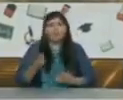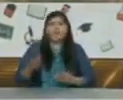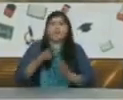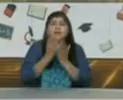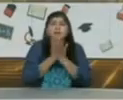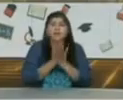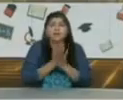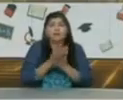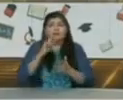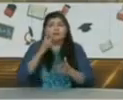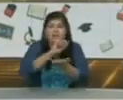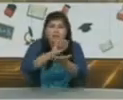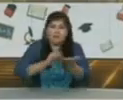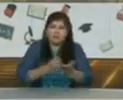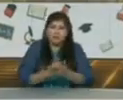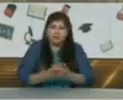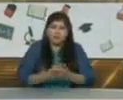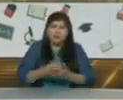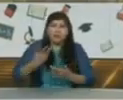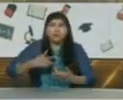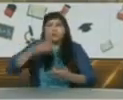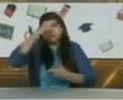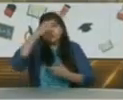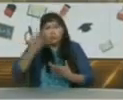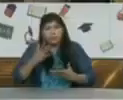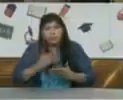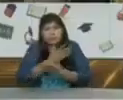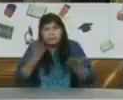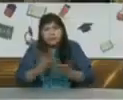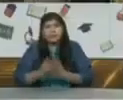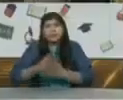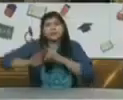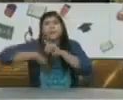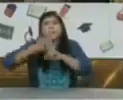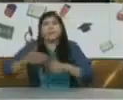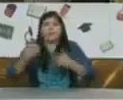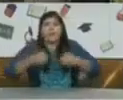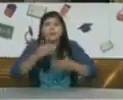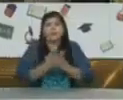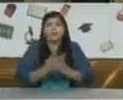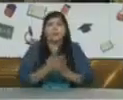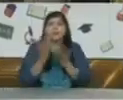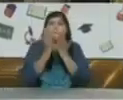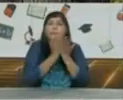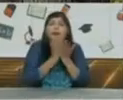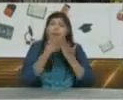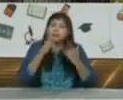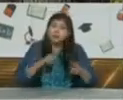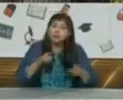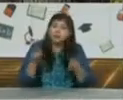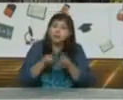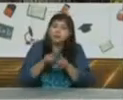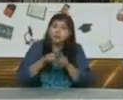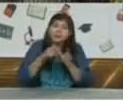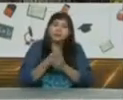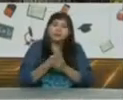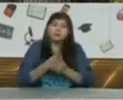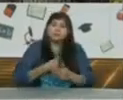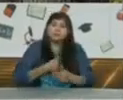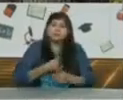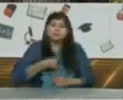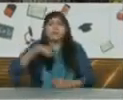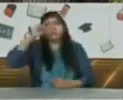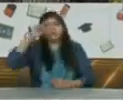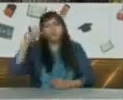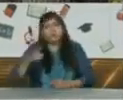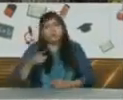टाइम बचेगा तब वो कठिन है उसको हाथ लगाना। लेकिन पढ़ाई को लेकर मैं समझता